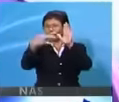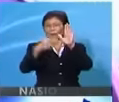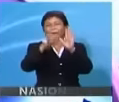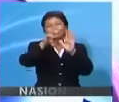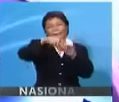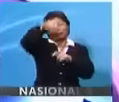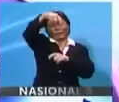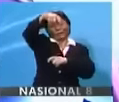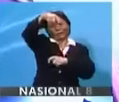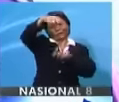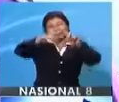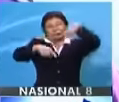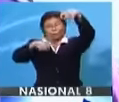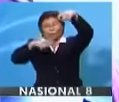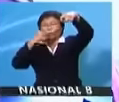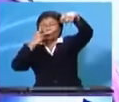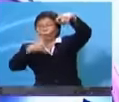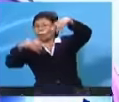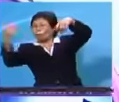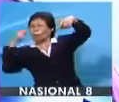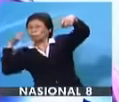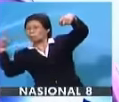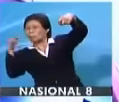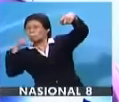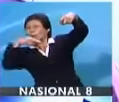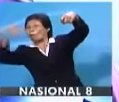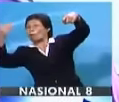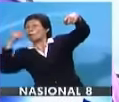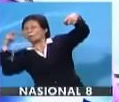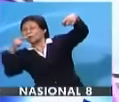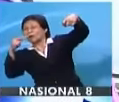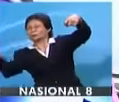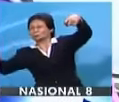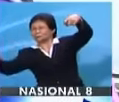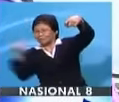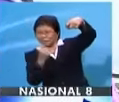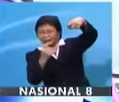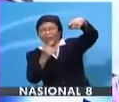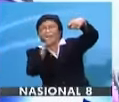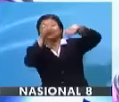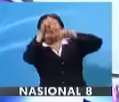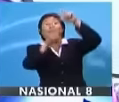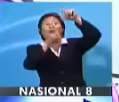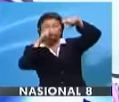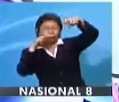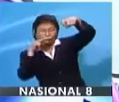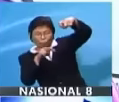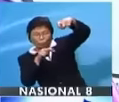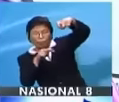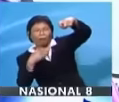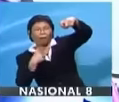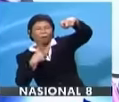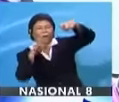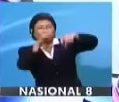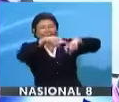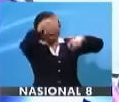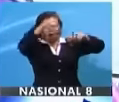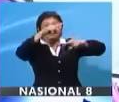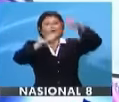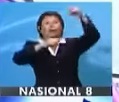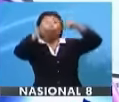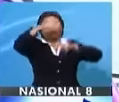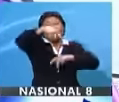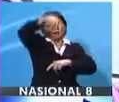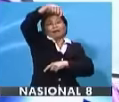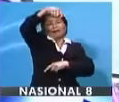tergantung. Daripada luar memang tak nampak. Tapi bila datang ke taman DBKL, akan nampak dia punya hanging tower itu sendiri.